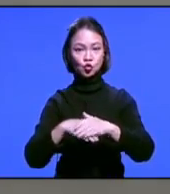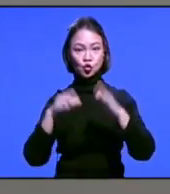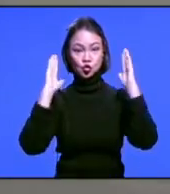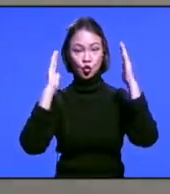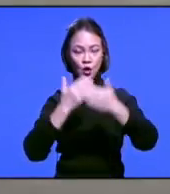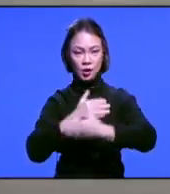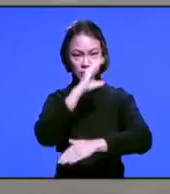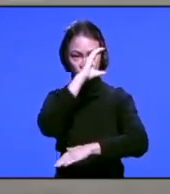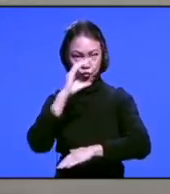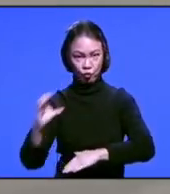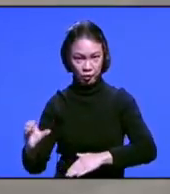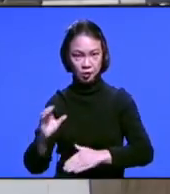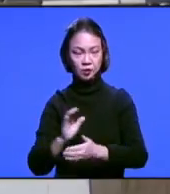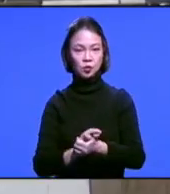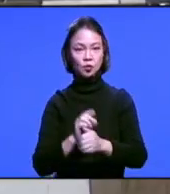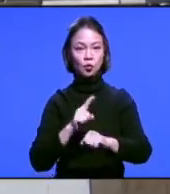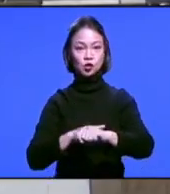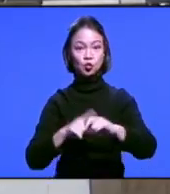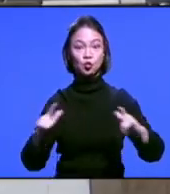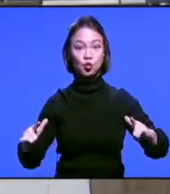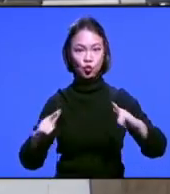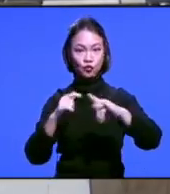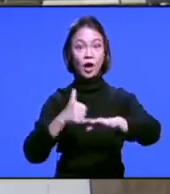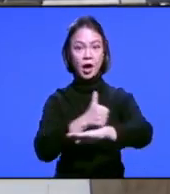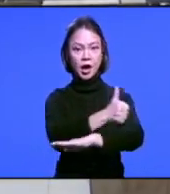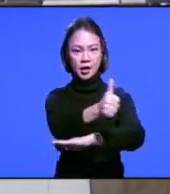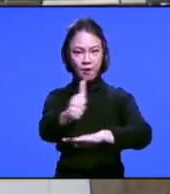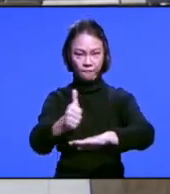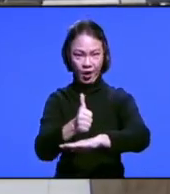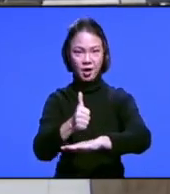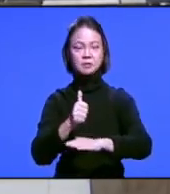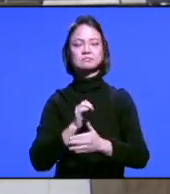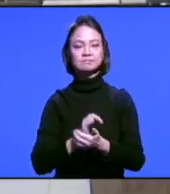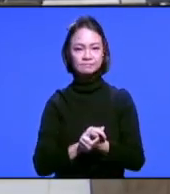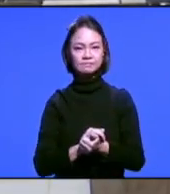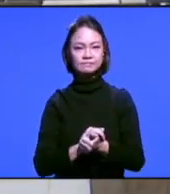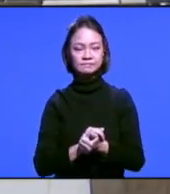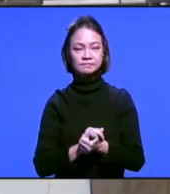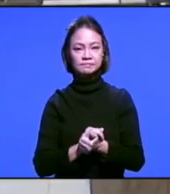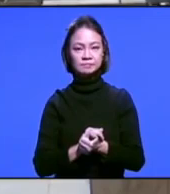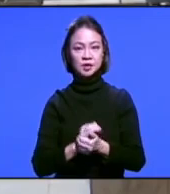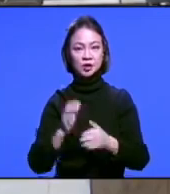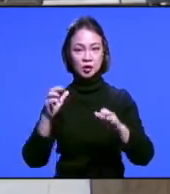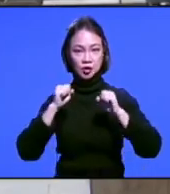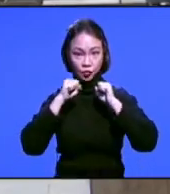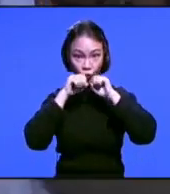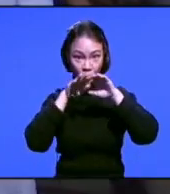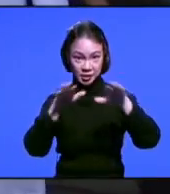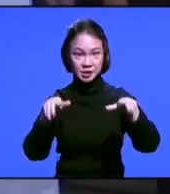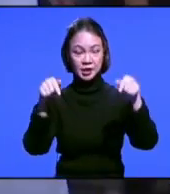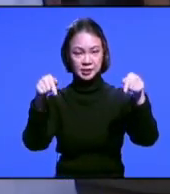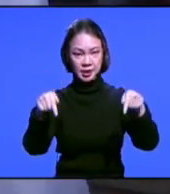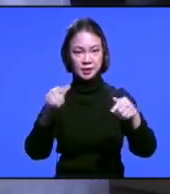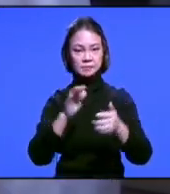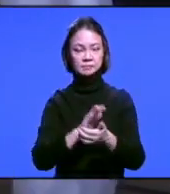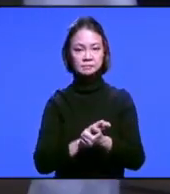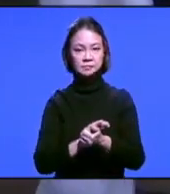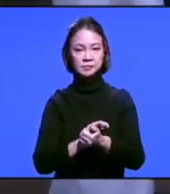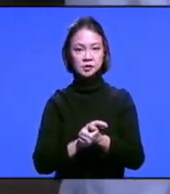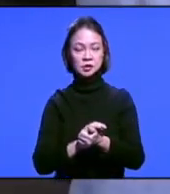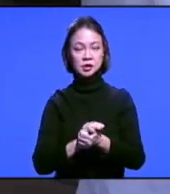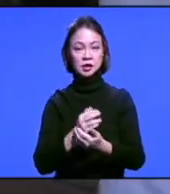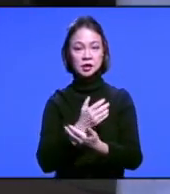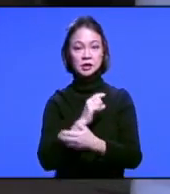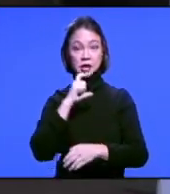masuk waktu wukuf di Arafah, pemirsa. Dan dapat informasikan juga, pemirsa, bahwa seluruh jemaah haji